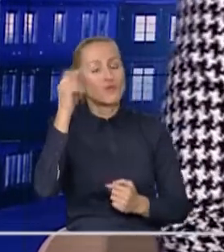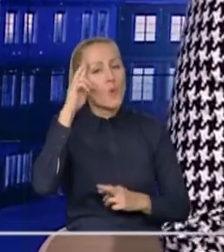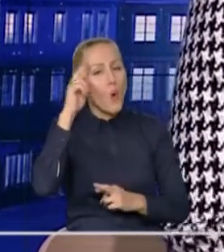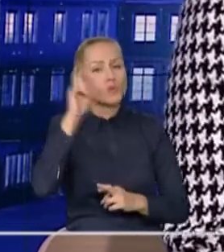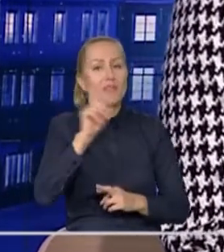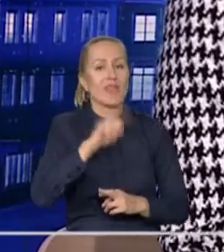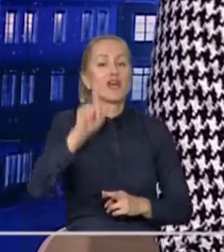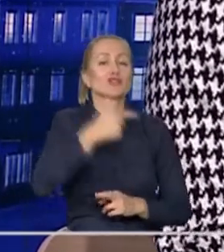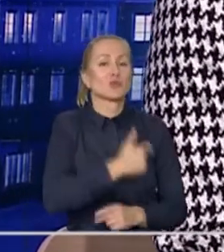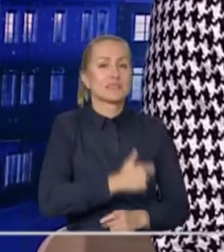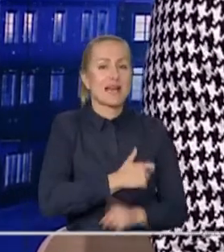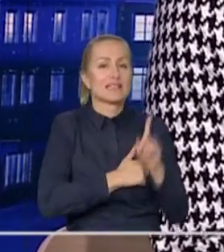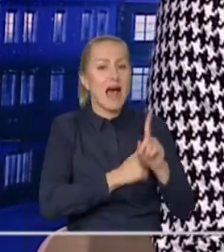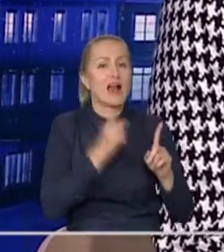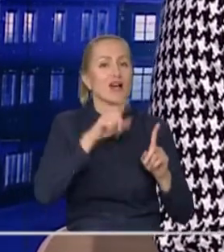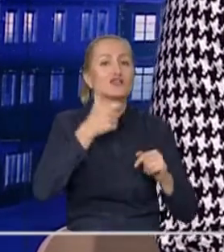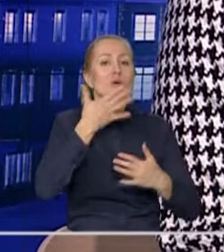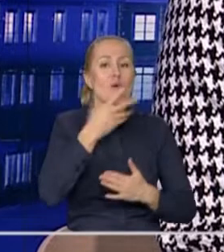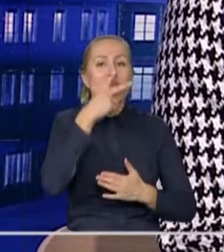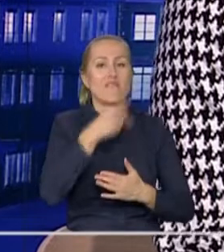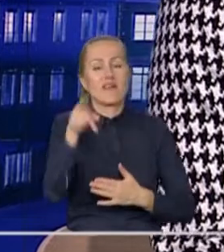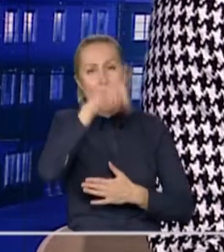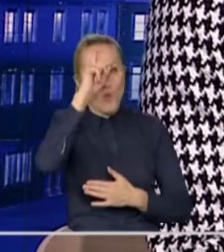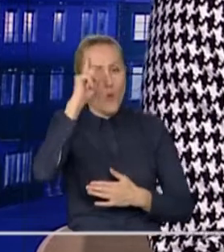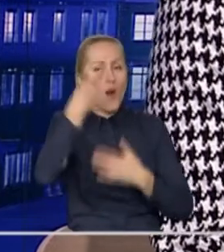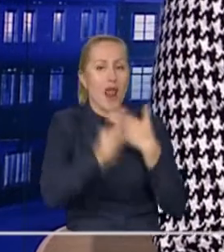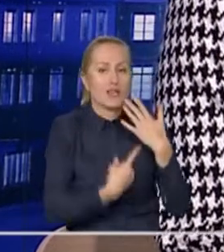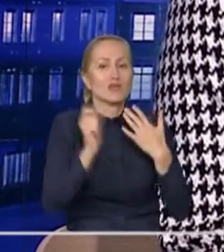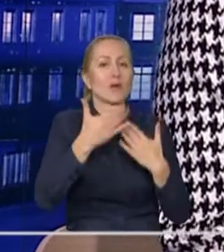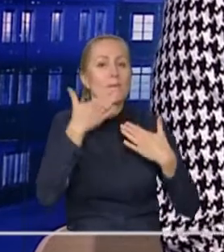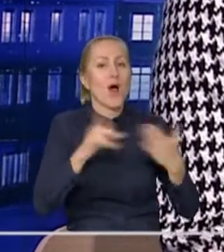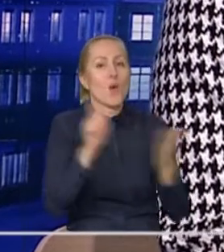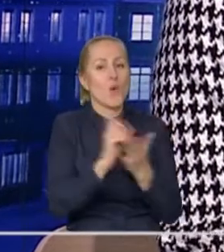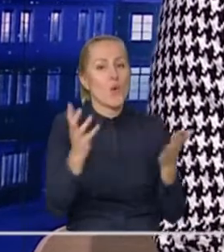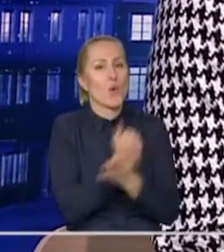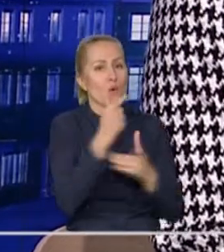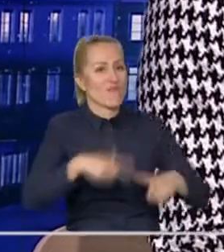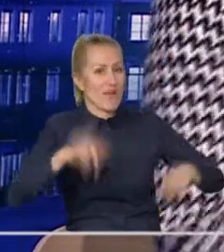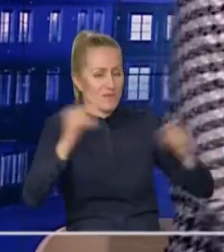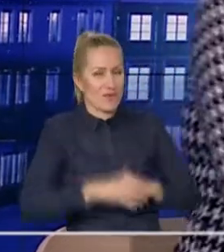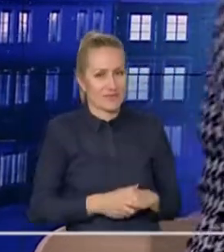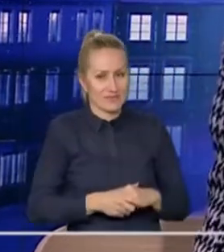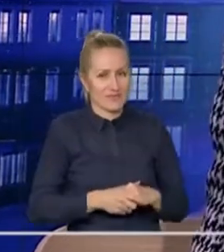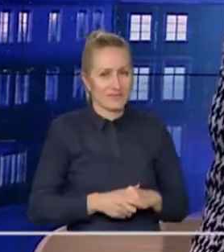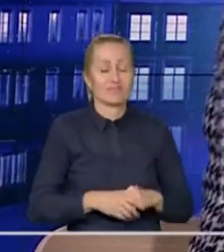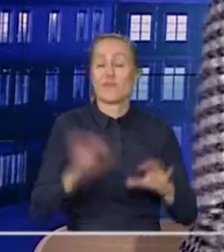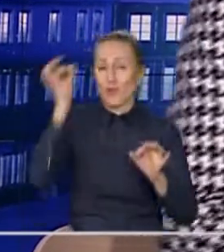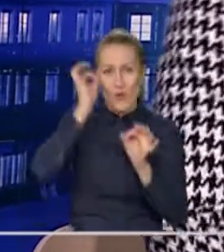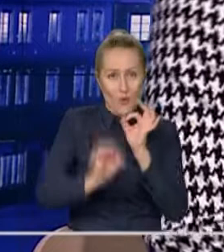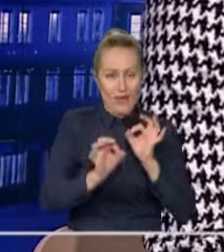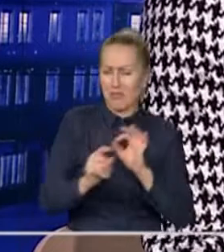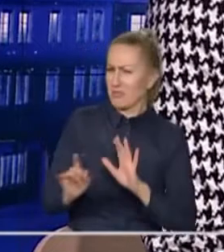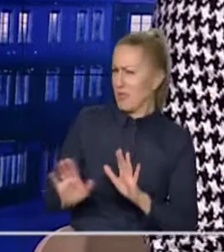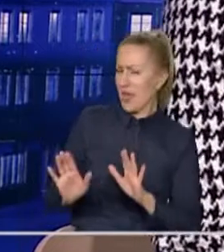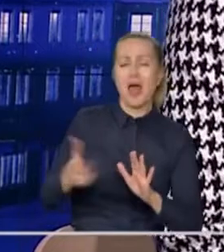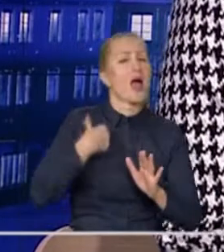to, co podpowiada serce, tylko to, co mówią sondaże, jest tym, co zaprowadzi nas do wyboru. Dokładnie, tak, no, przepraszam, może nie dokładnie, ale